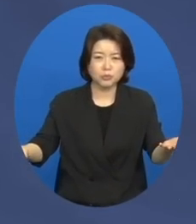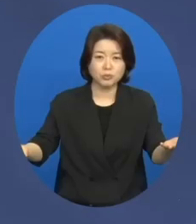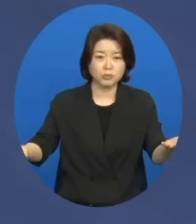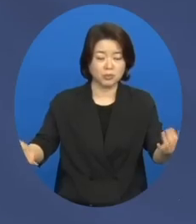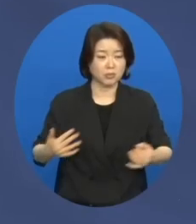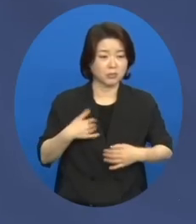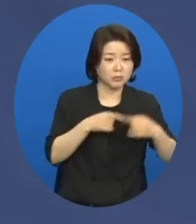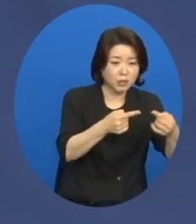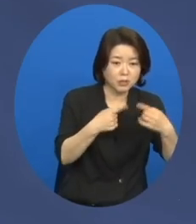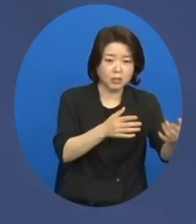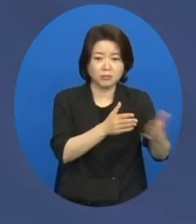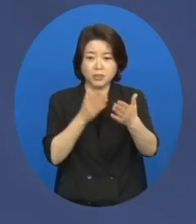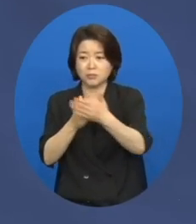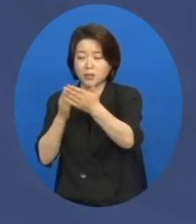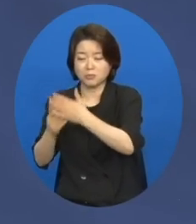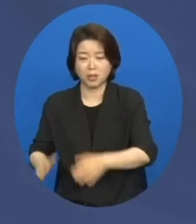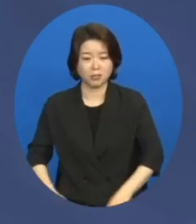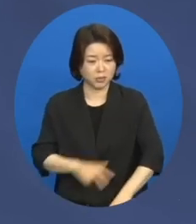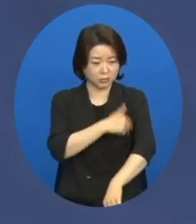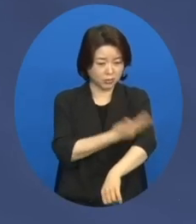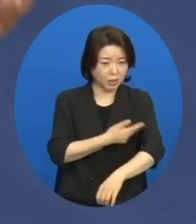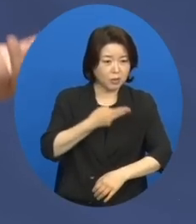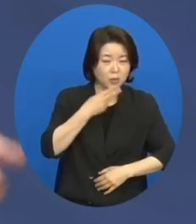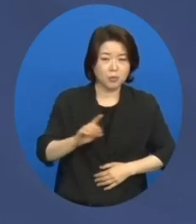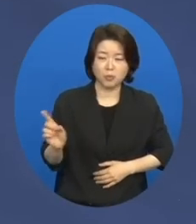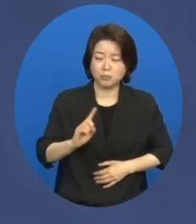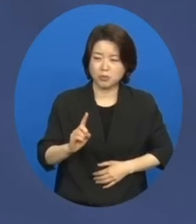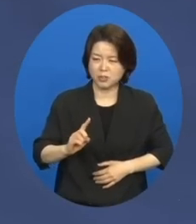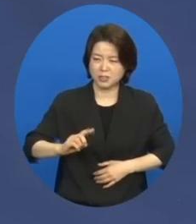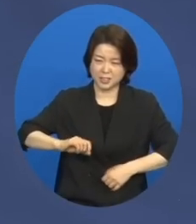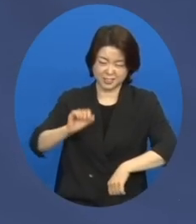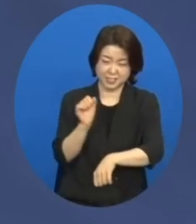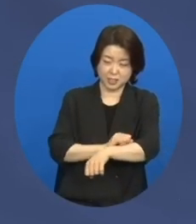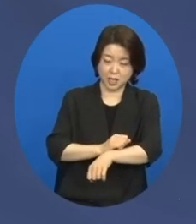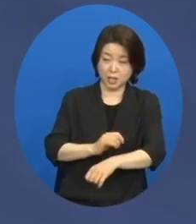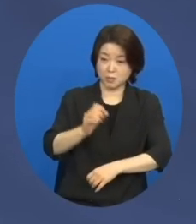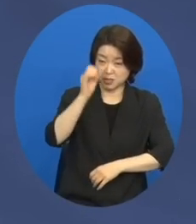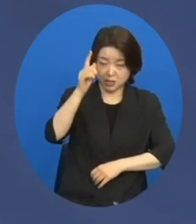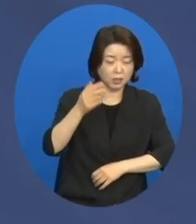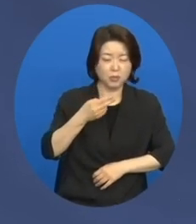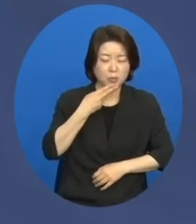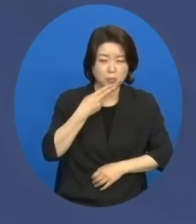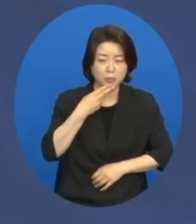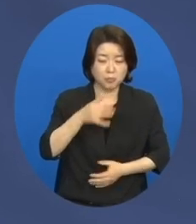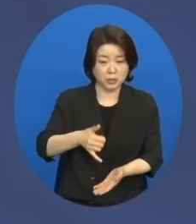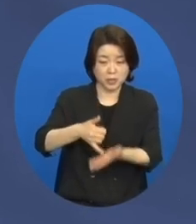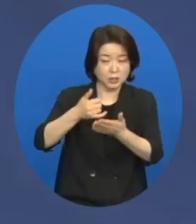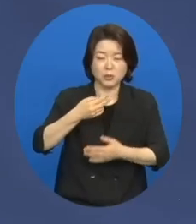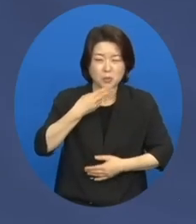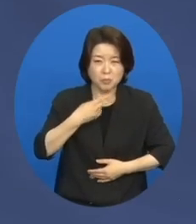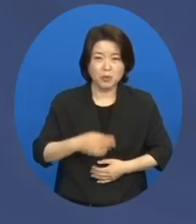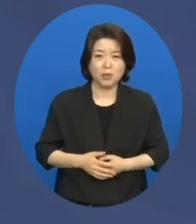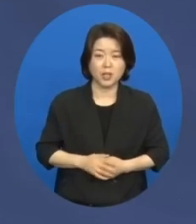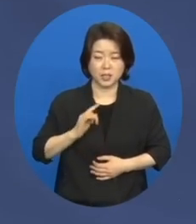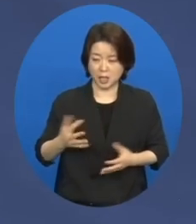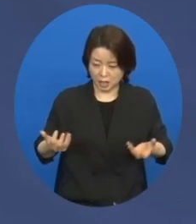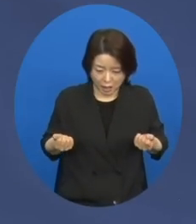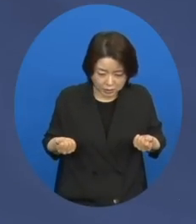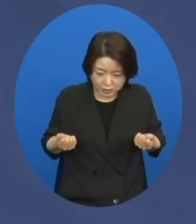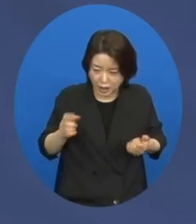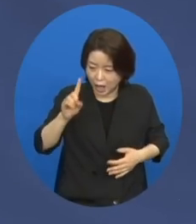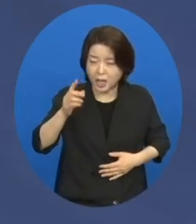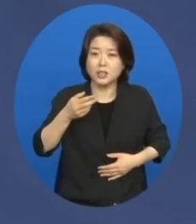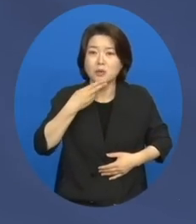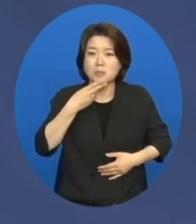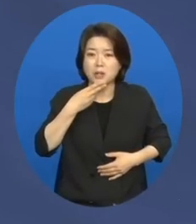만한 자격을 가지고 있나, 또 그렇다고 뭐 탁월한 무슨 인격이나 재능이 있나, 뭐 뭘 좀 소유한 게 있나,